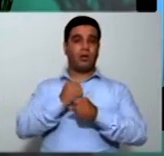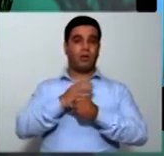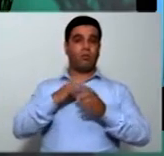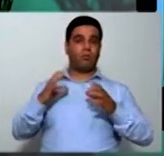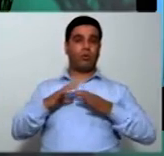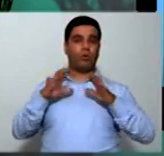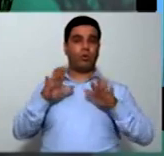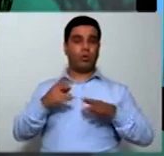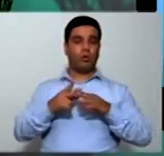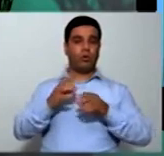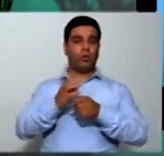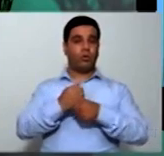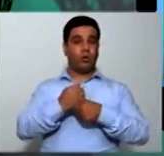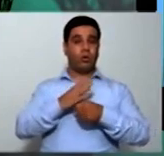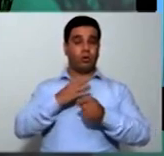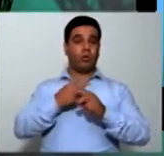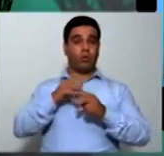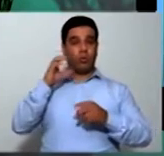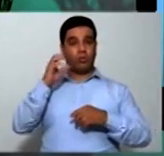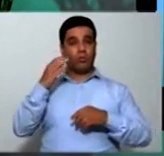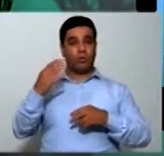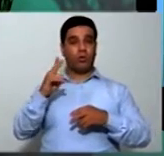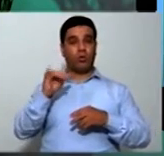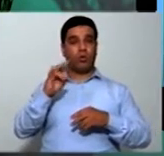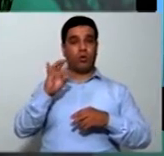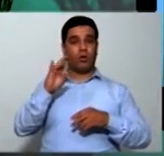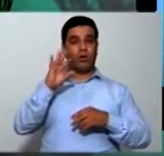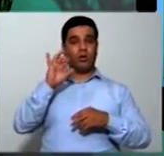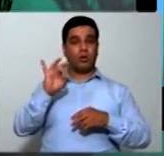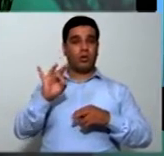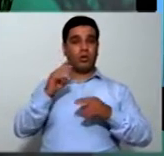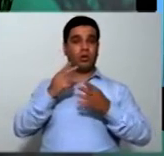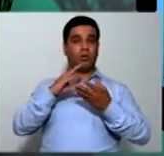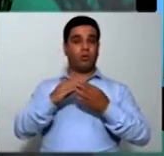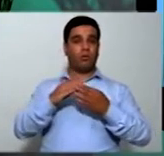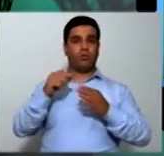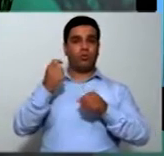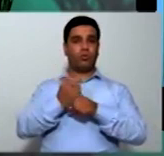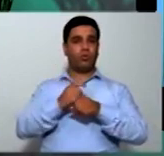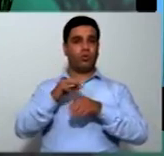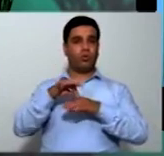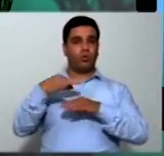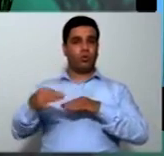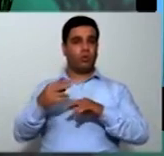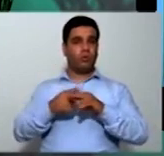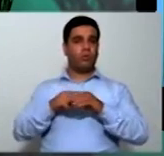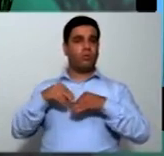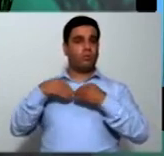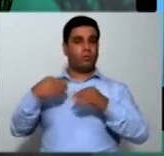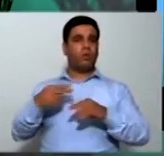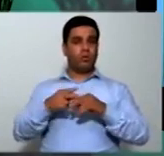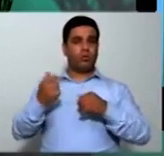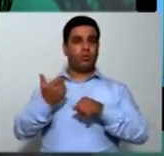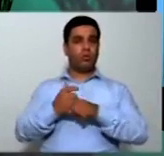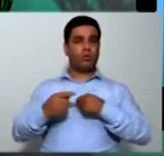xo'jaliklar tugatildi. Xususan O'zbekistonda quloqlashtirish siyosati ayovsiz qarama-qarshiliklarga qaramasdan